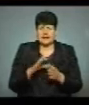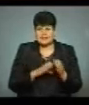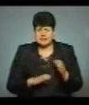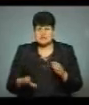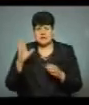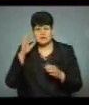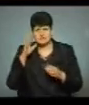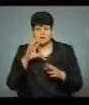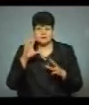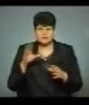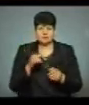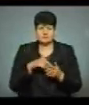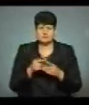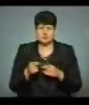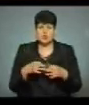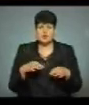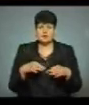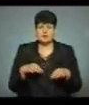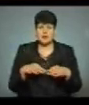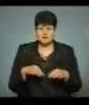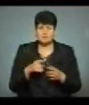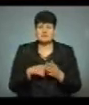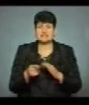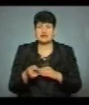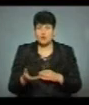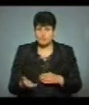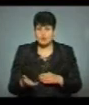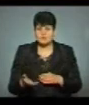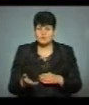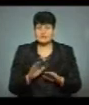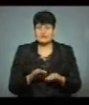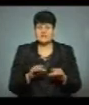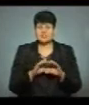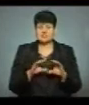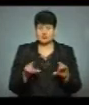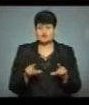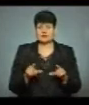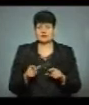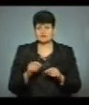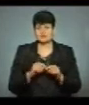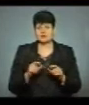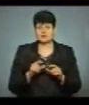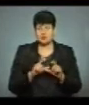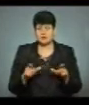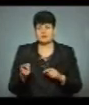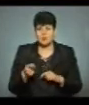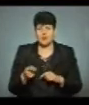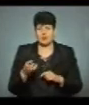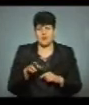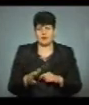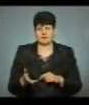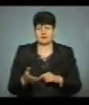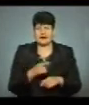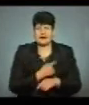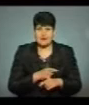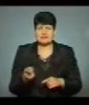і водовідведення. Громадський транспорт виключно міста Тернополя. Дитячі садочки міста Тернополя, школи Тернополя,